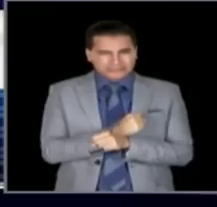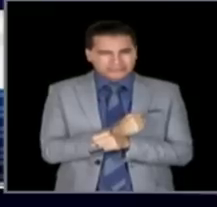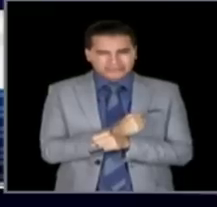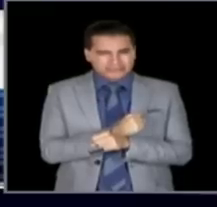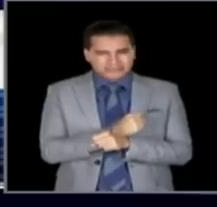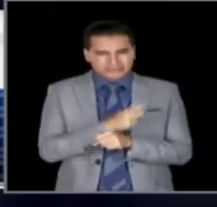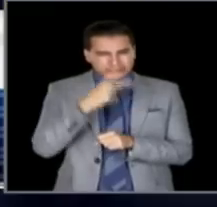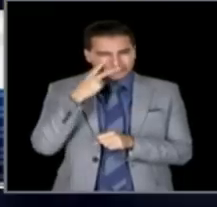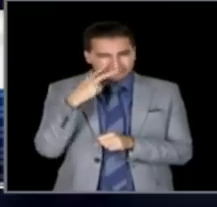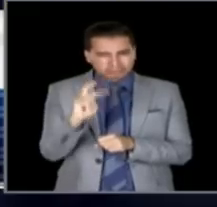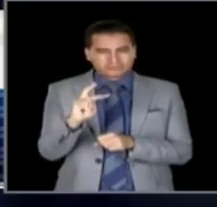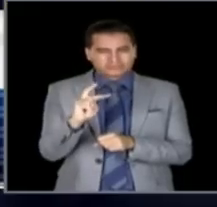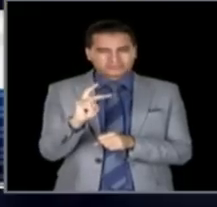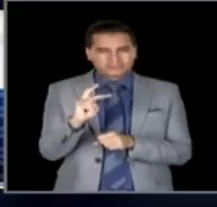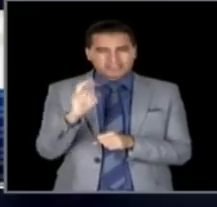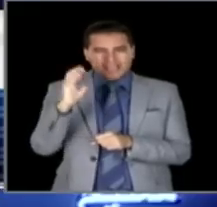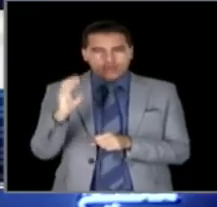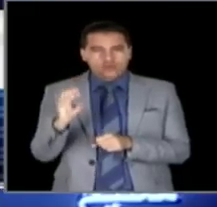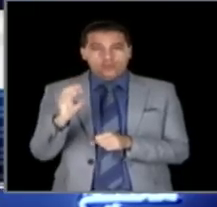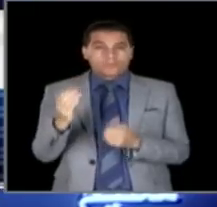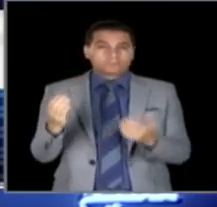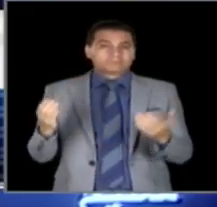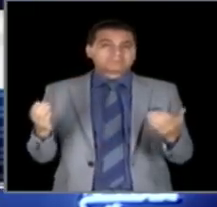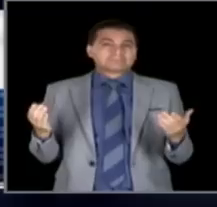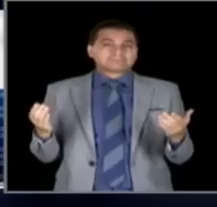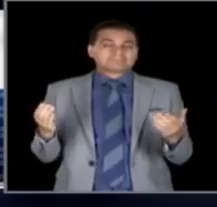جنوب سيناء. لا لا،